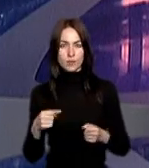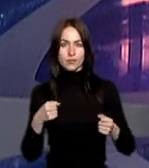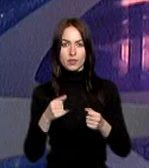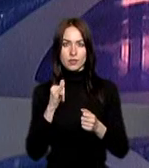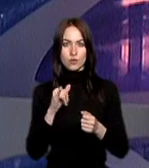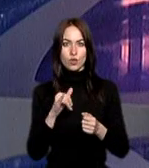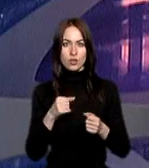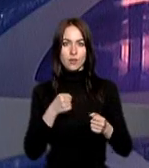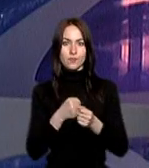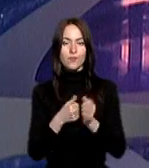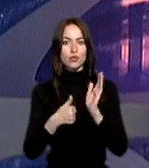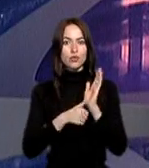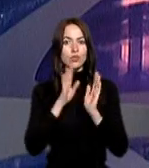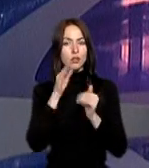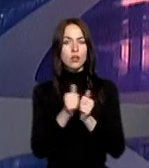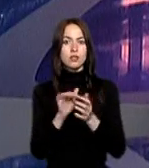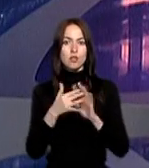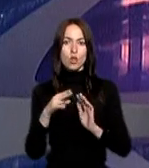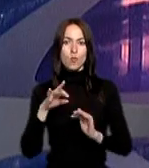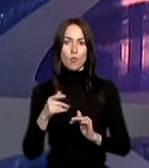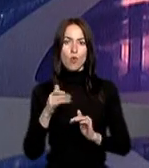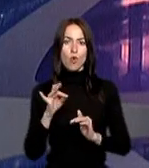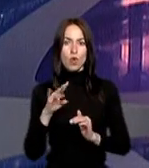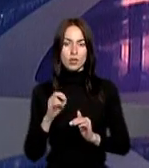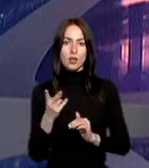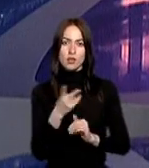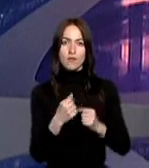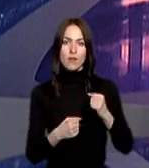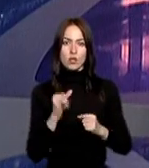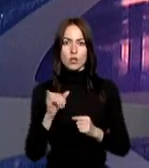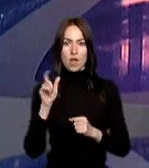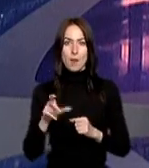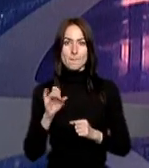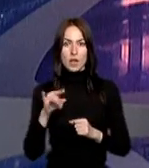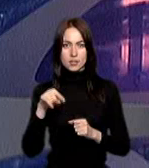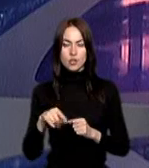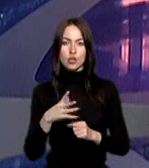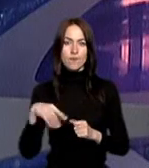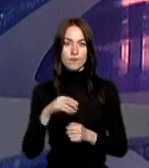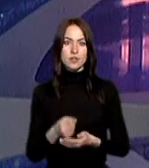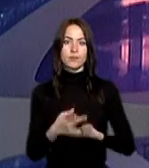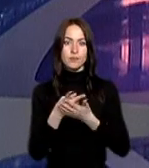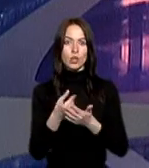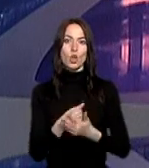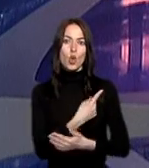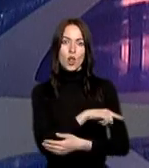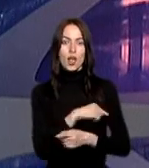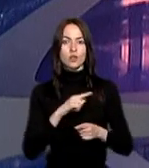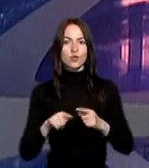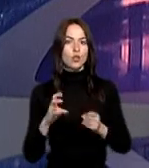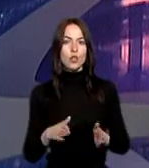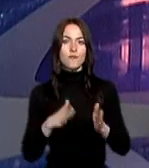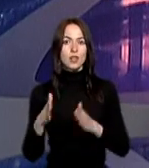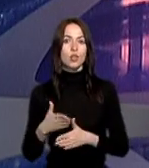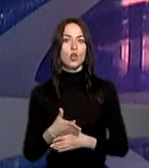зіштовхнулися сьогодні о 6 ранку біля села Погоріле. Два водія та пасажир ВАЗу усіх госпіталізували до лікарні швидкої та